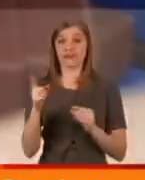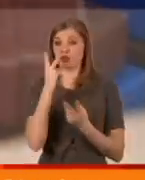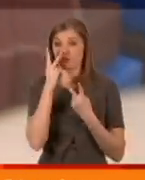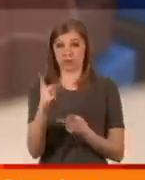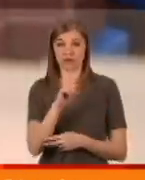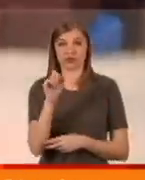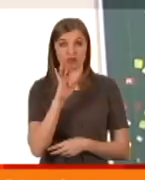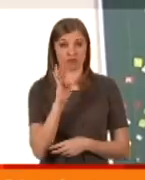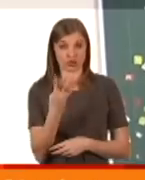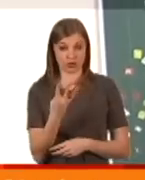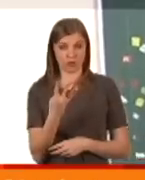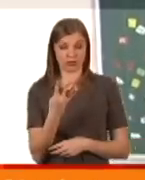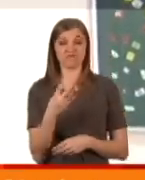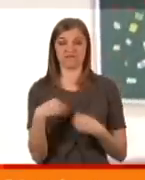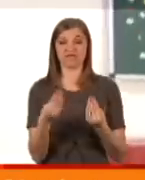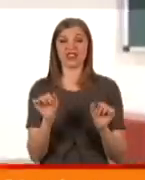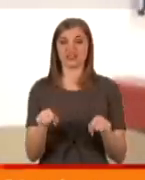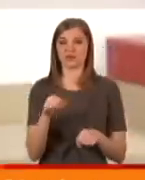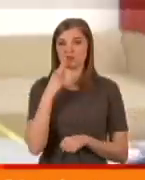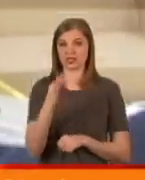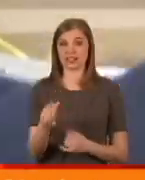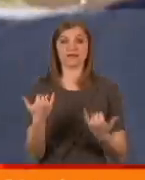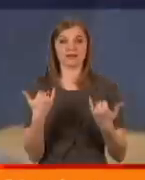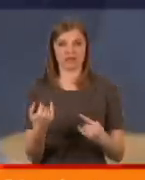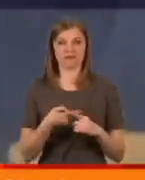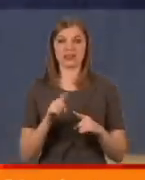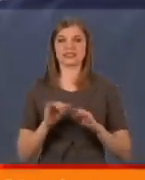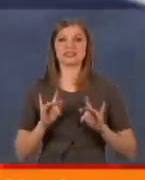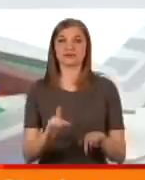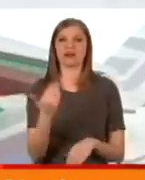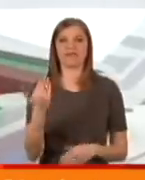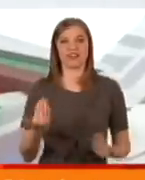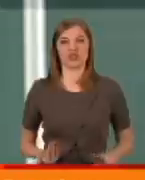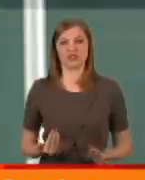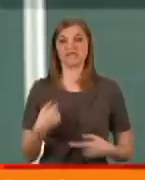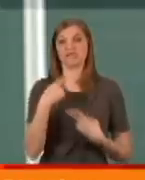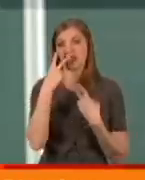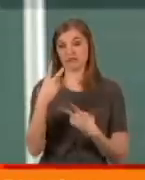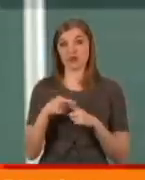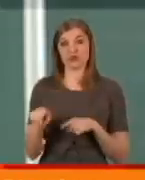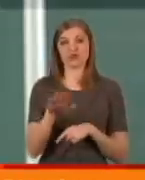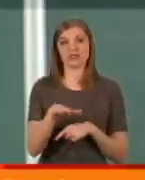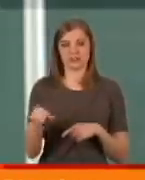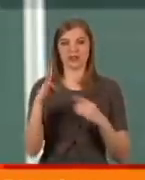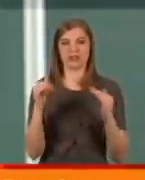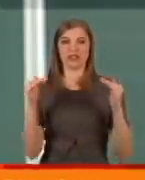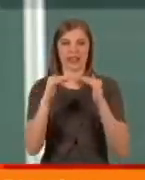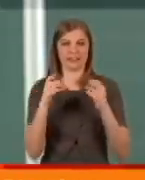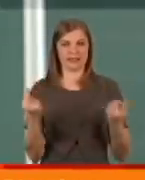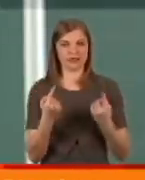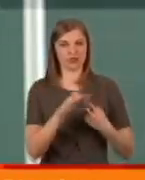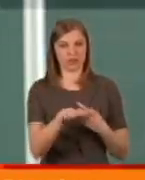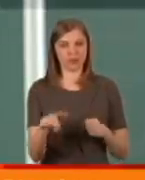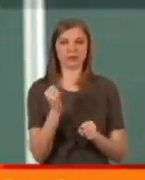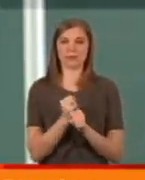побачила за чотири роки каже дає змогу сказати тепер це справа її життя Я бачу що ці дітки на рівні зі звичайними